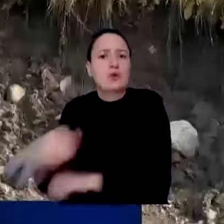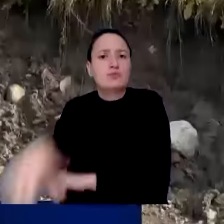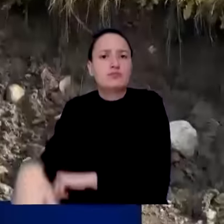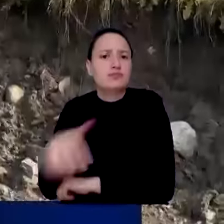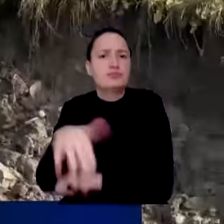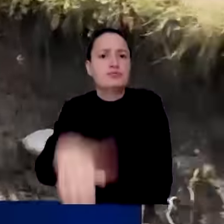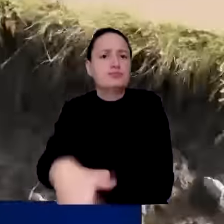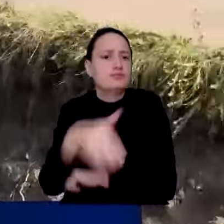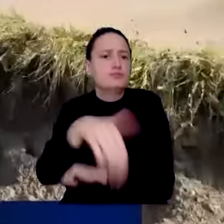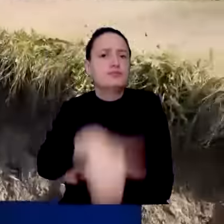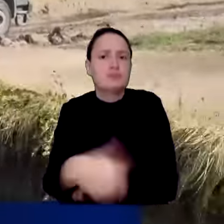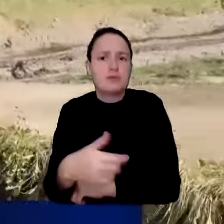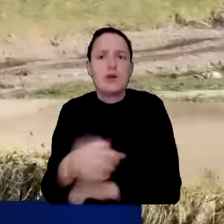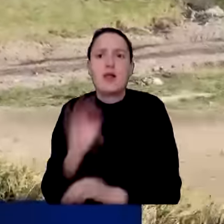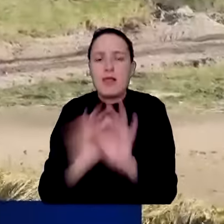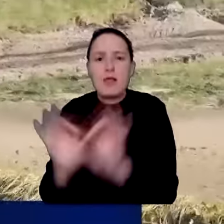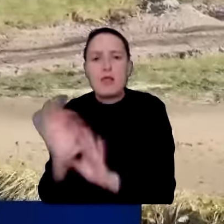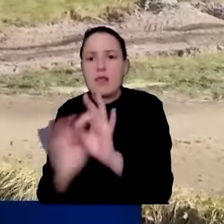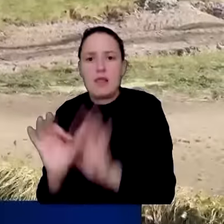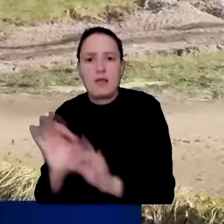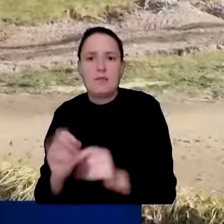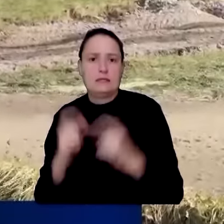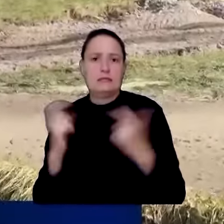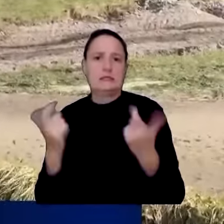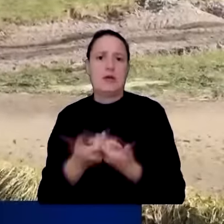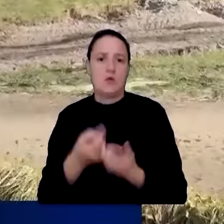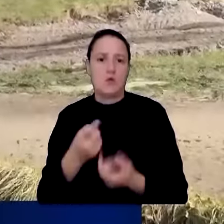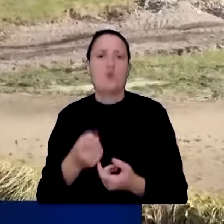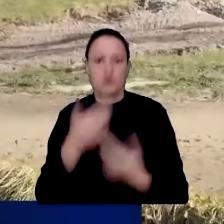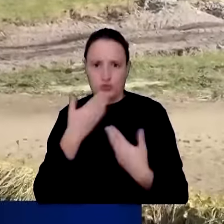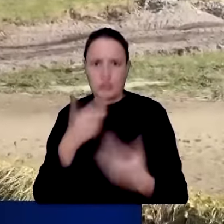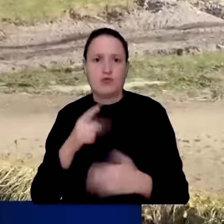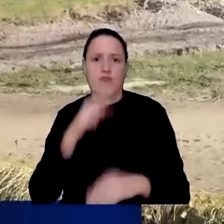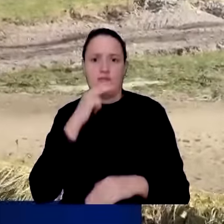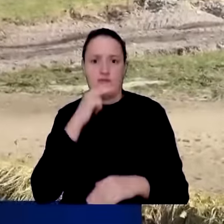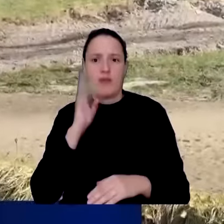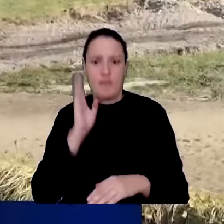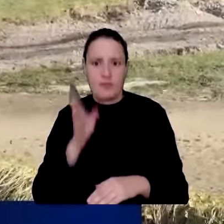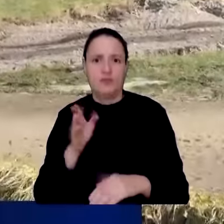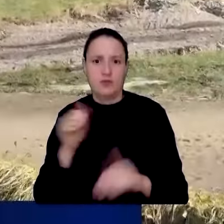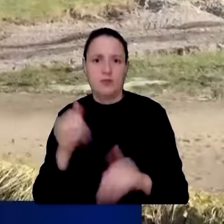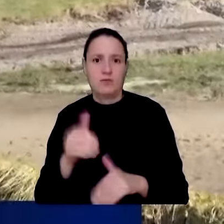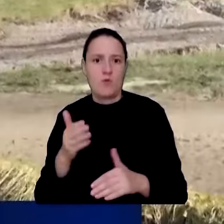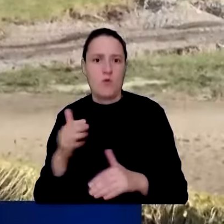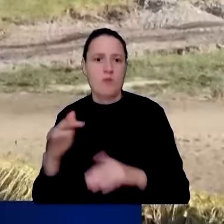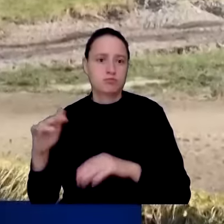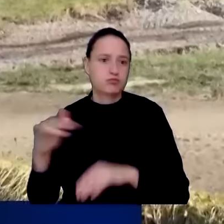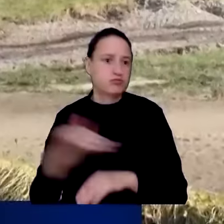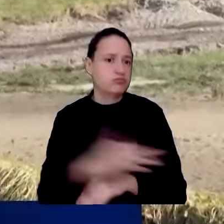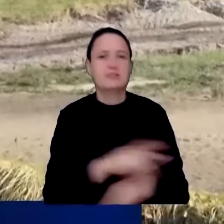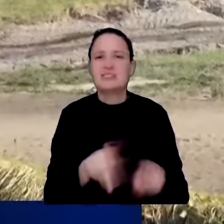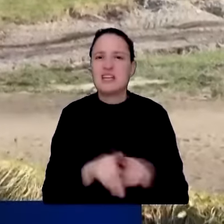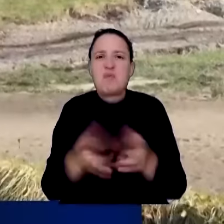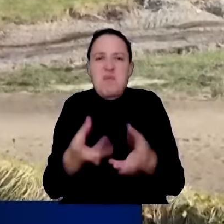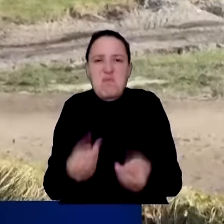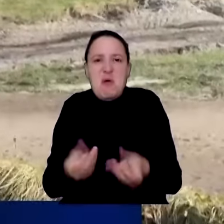tym, żeby w jakiś sposób tutaj woda mogła płynąć i to jest wyciąganie tego mułu, który